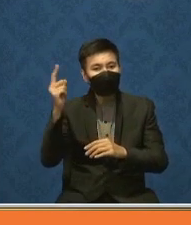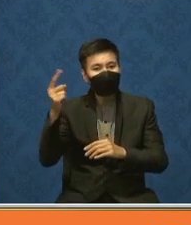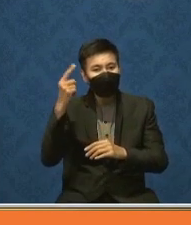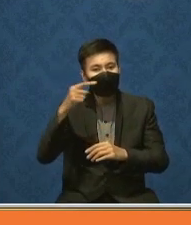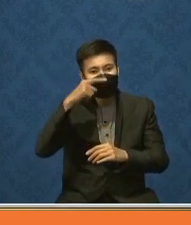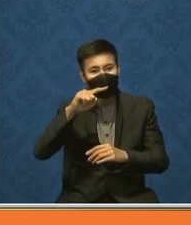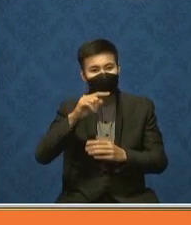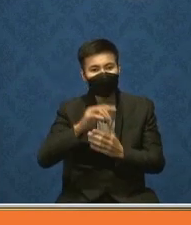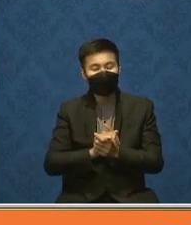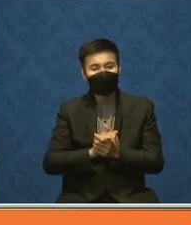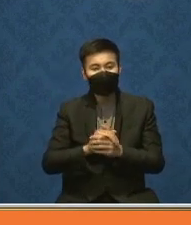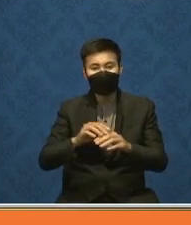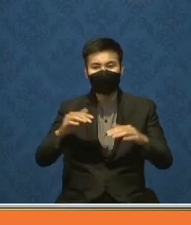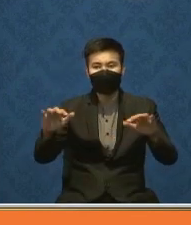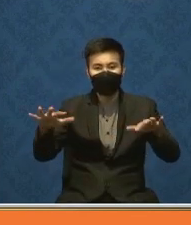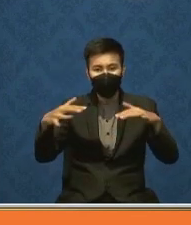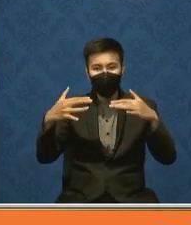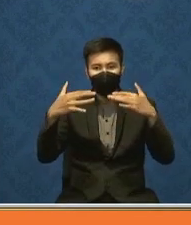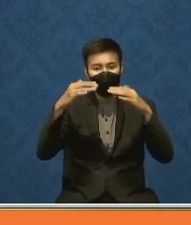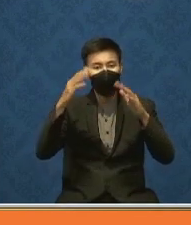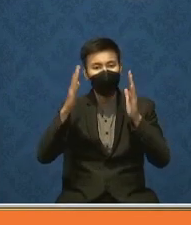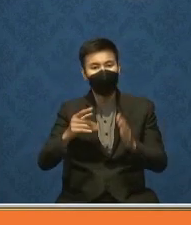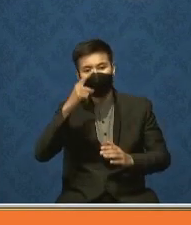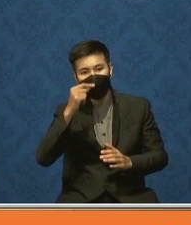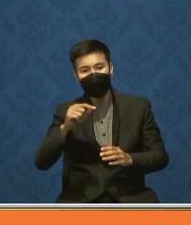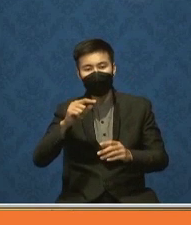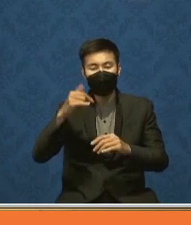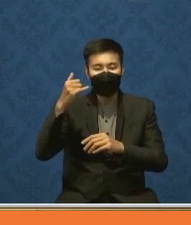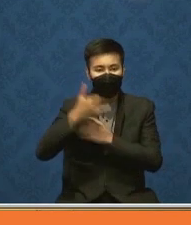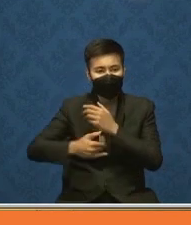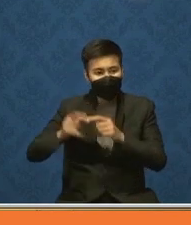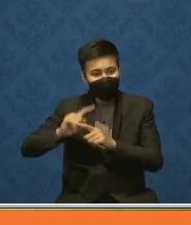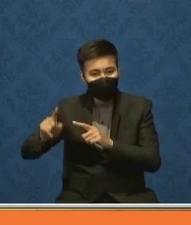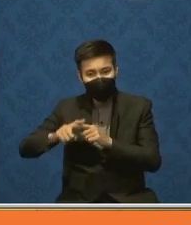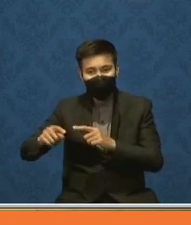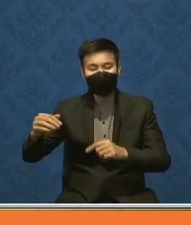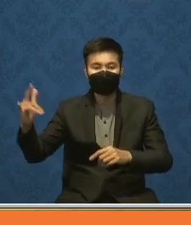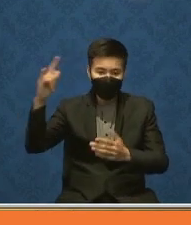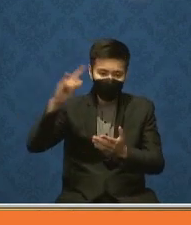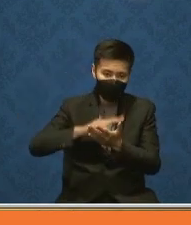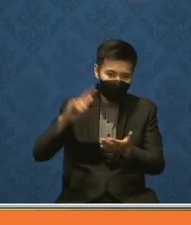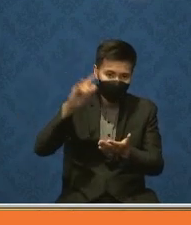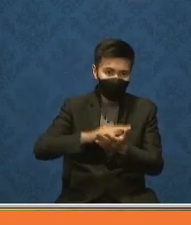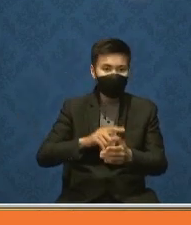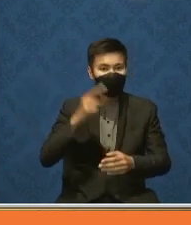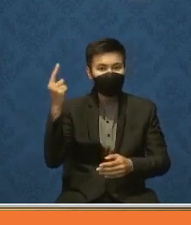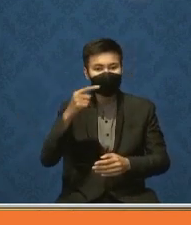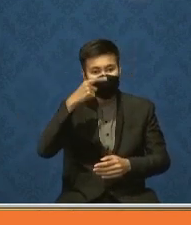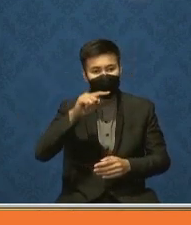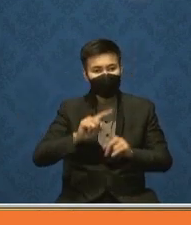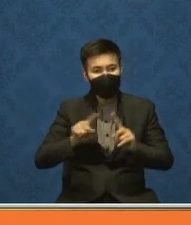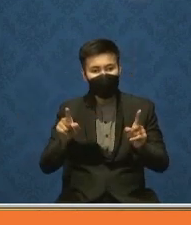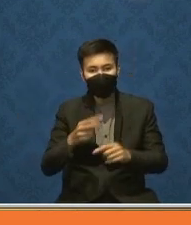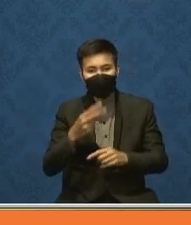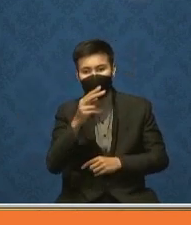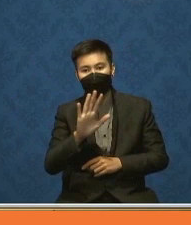วเวอร์เพื่อดึงดูดนักท่องเที่ยวเข้ามาเนี่ยแต่ว่าถ้ามาดูงบประมาณของพลเอกประยุทธ์ที่ตั้งไว้เนี่ยครับก็ไม่เห็นอนาคตของเศรษฐกิจสร้างสรรค์